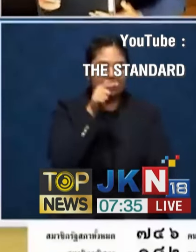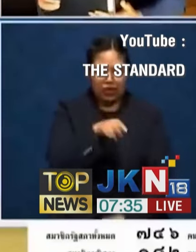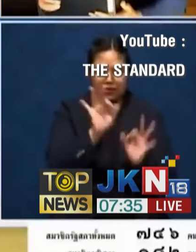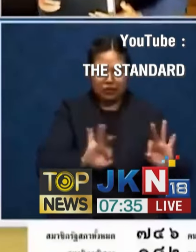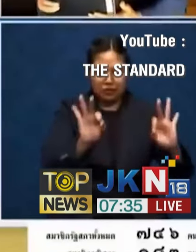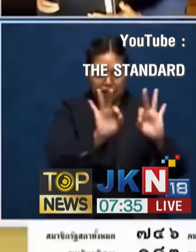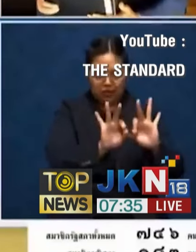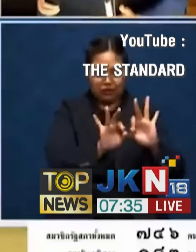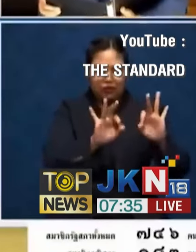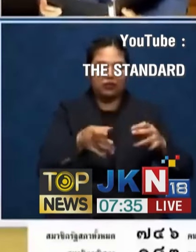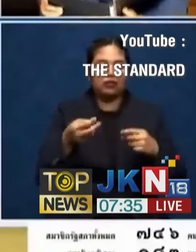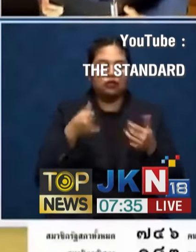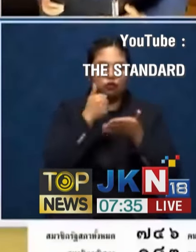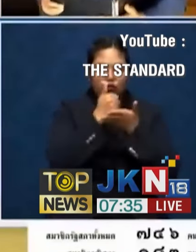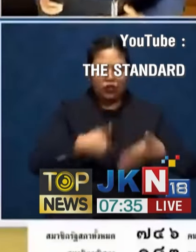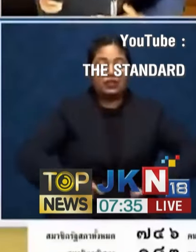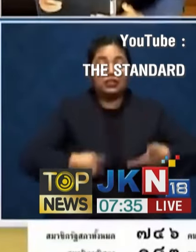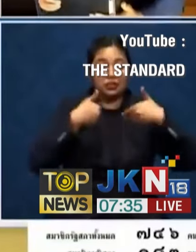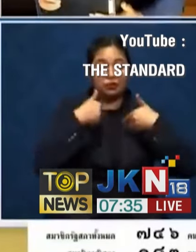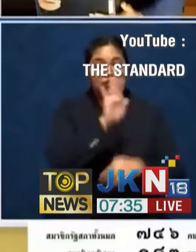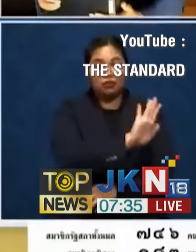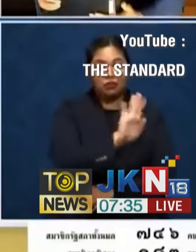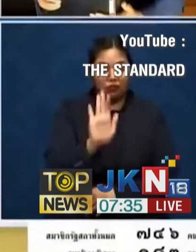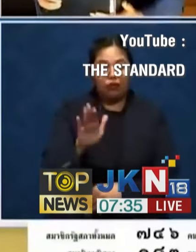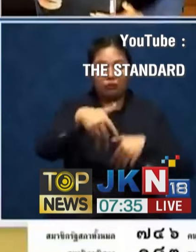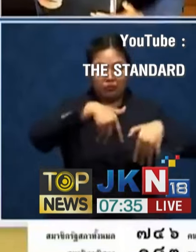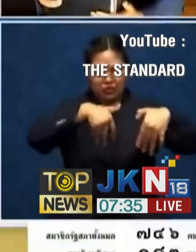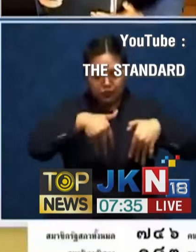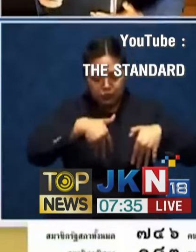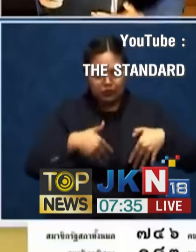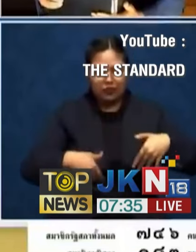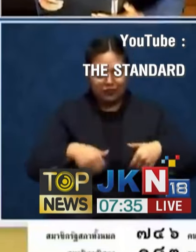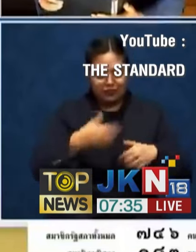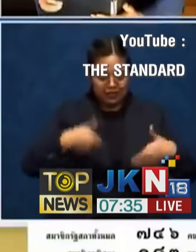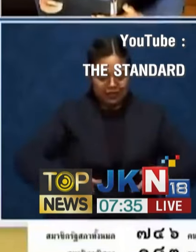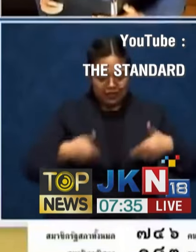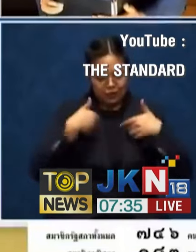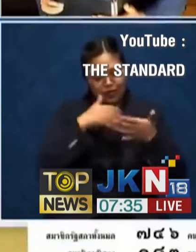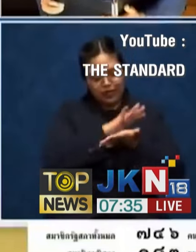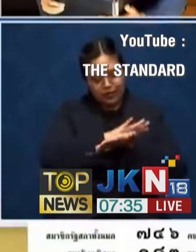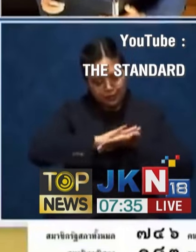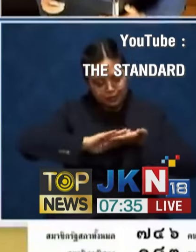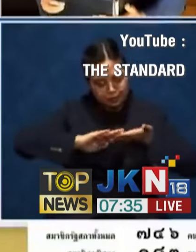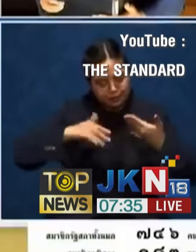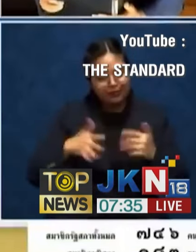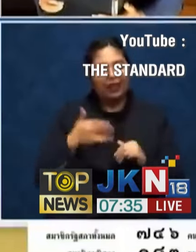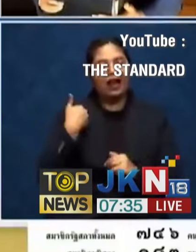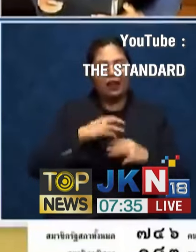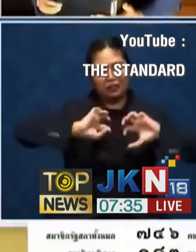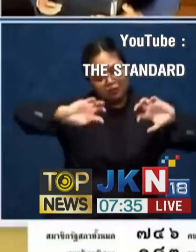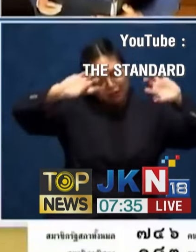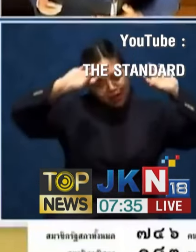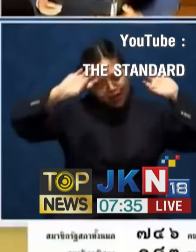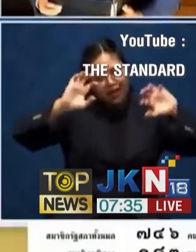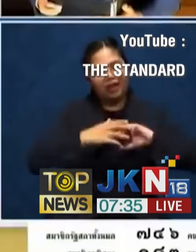ณภาพชีวิตระดับ2คือชีวิตที่มีสิ่งแวดล้อมที่สะอาดสำหรับทุกคนรัฐบาลจะดูแล